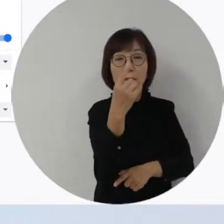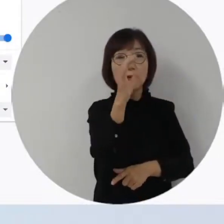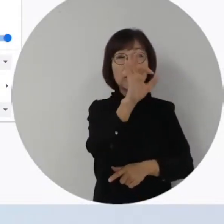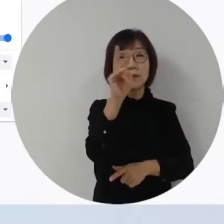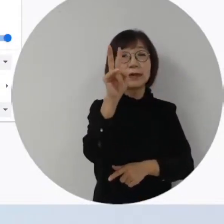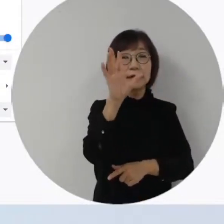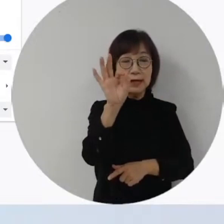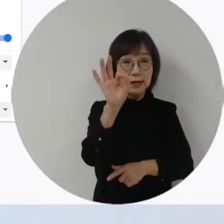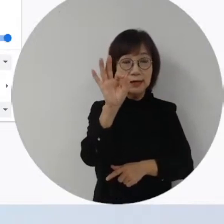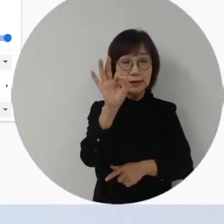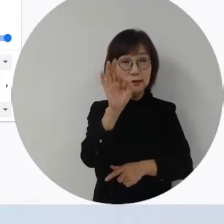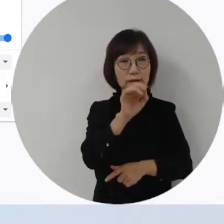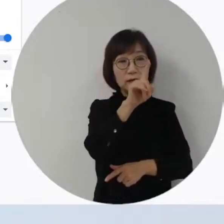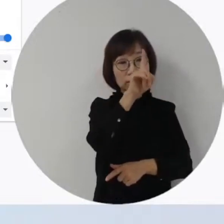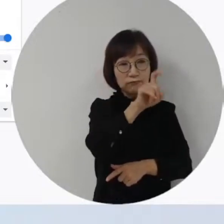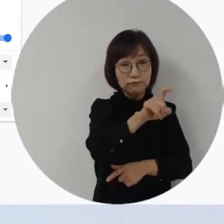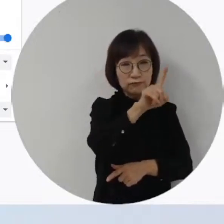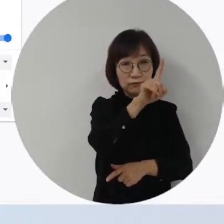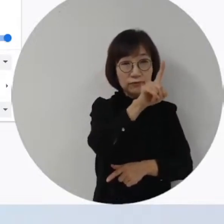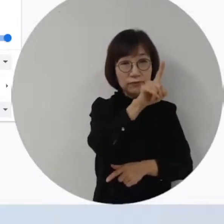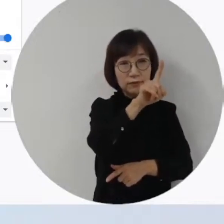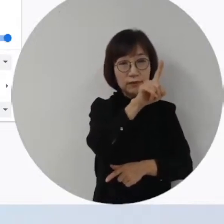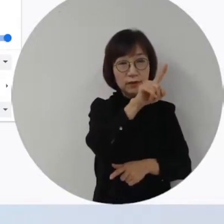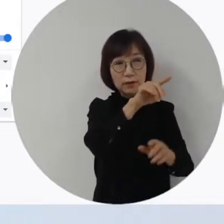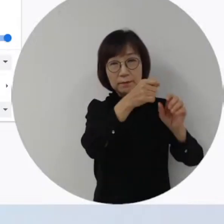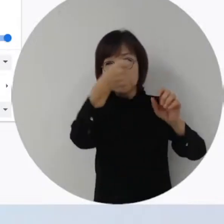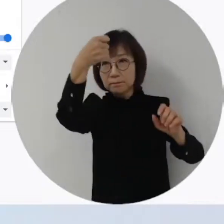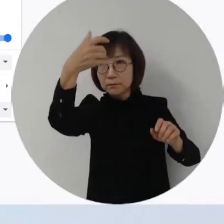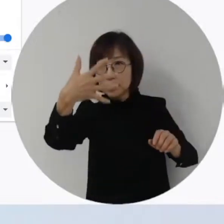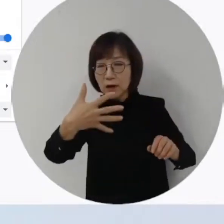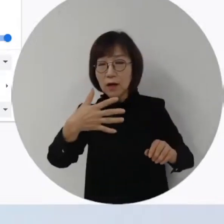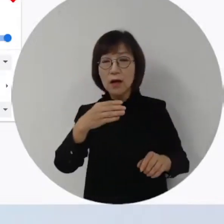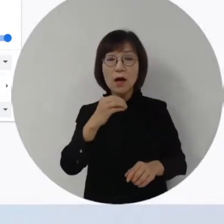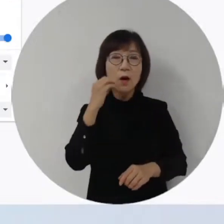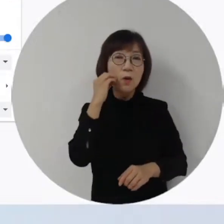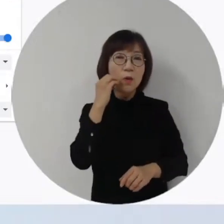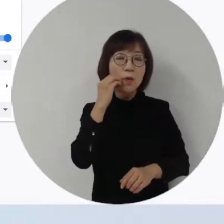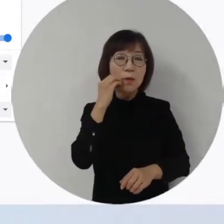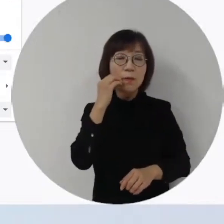오른쪽에 요 활성화 버튼을 클릭을 해서 켜주셔야 됩니다.